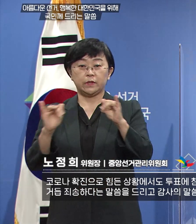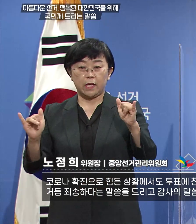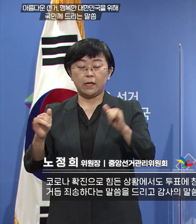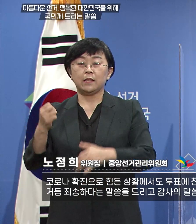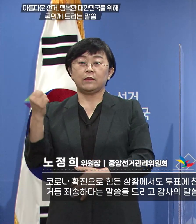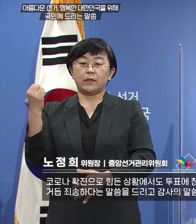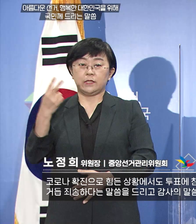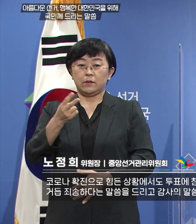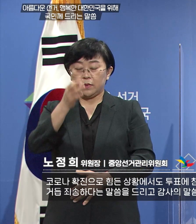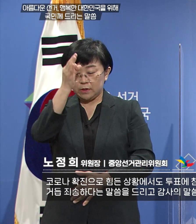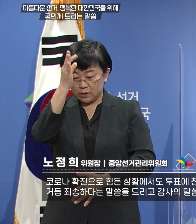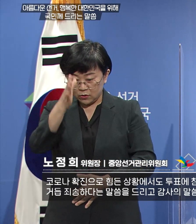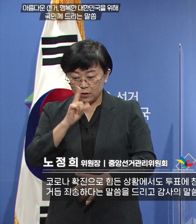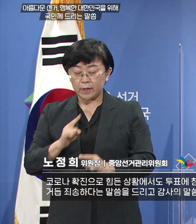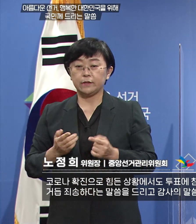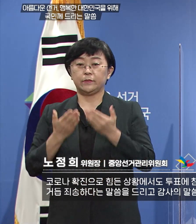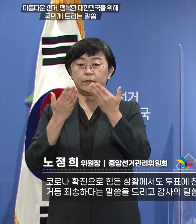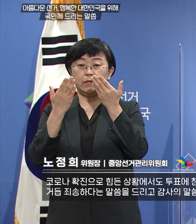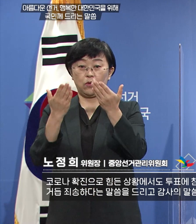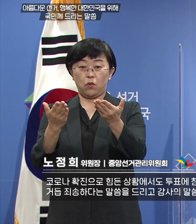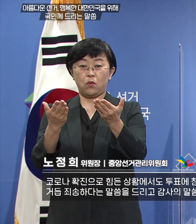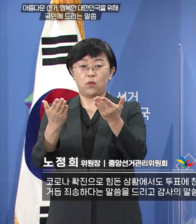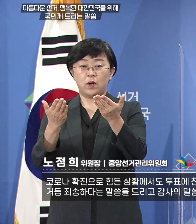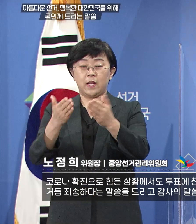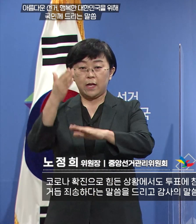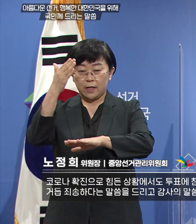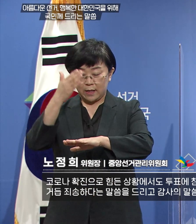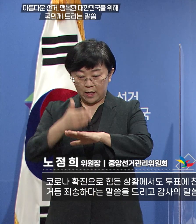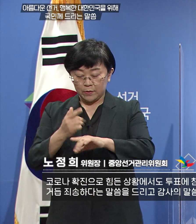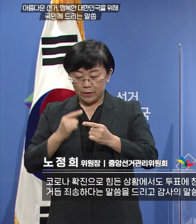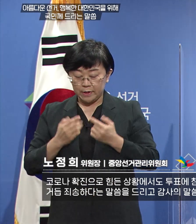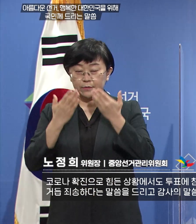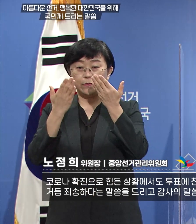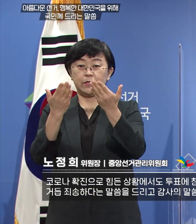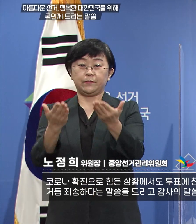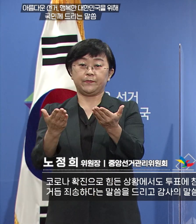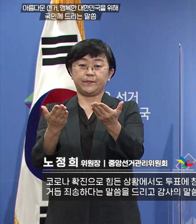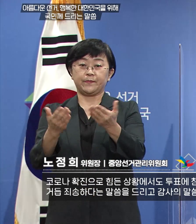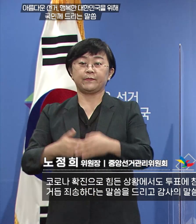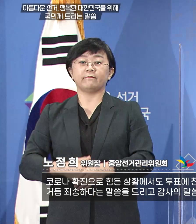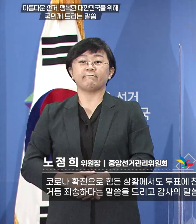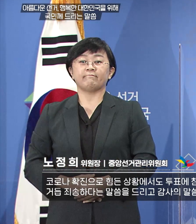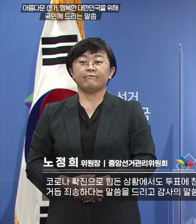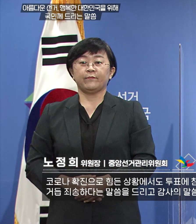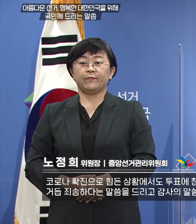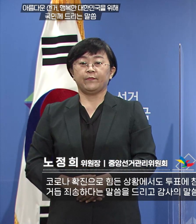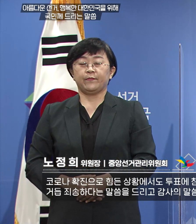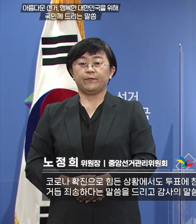거듭 죄송하다는 말씀을 드리고 감사의 말씀도 함께 전합니다.